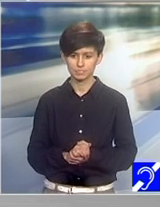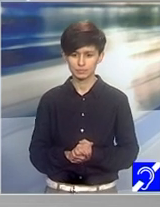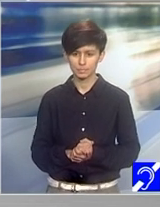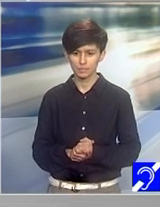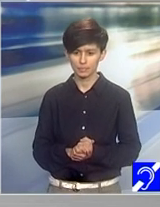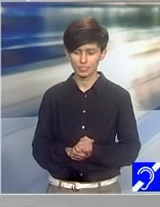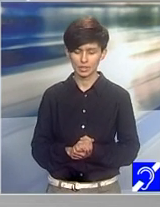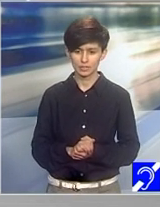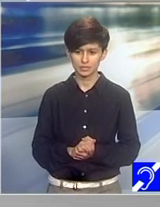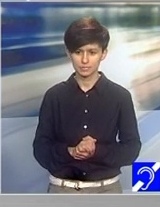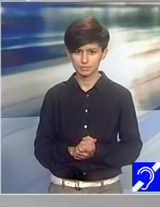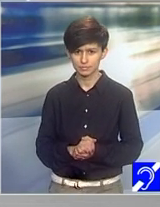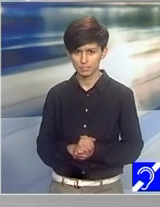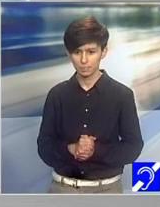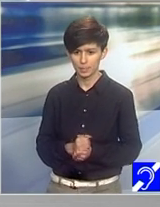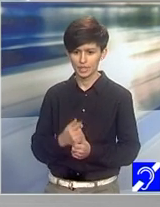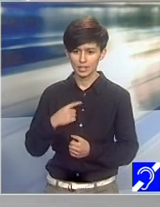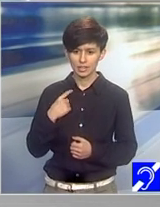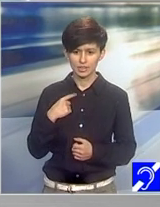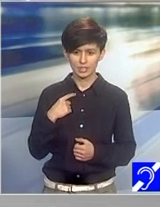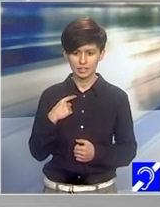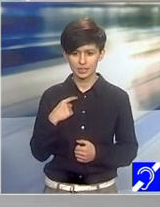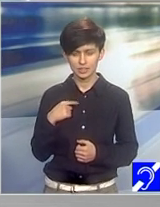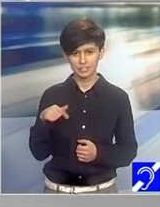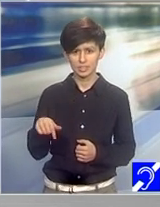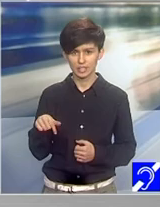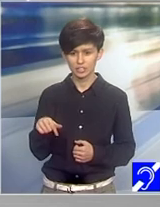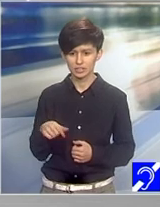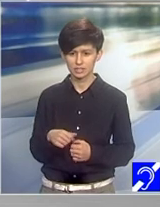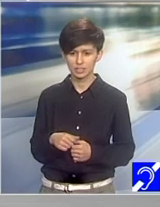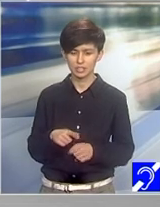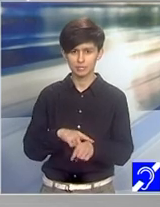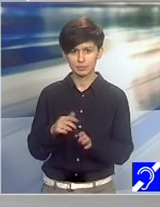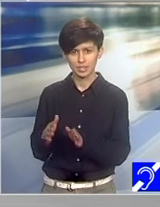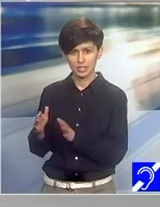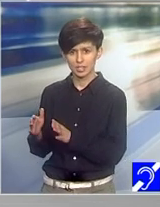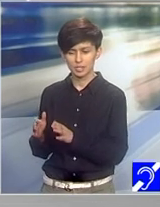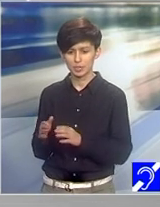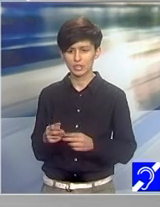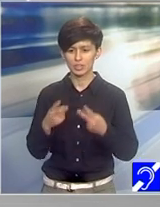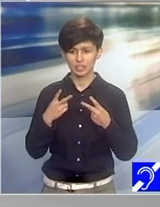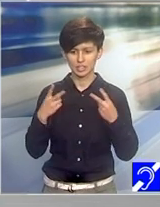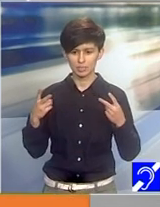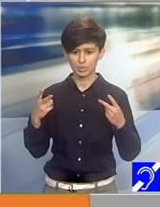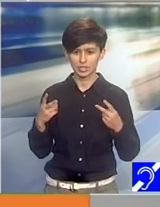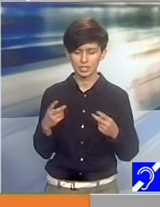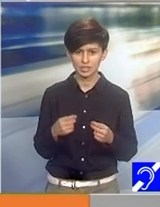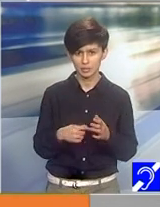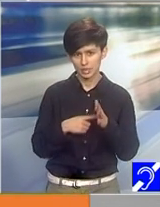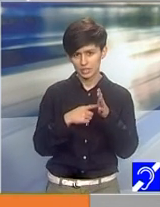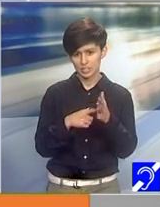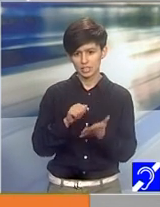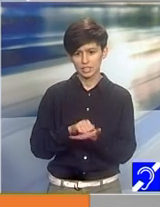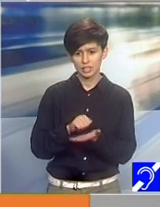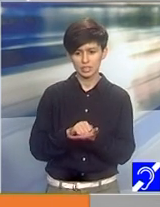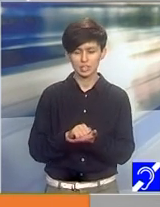Este prins această perioadă zbuciumată? Evident că este menționată această perioadă în cartea profesorilor Ioan Aurel